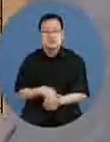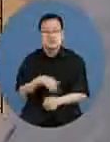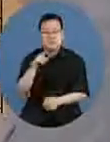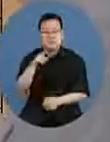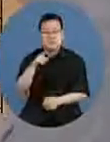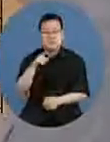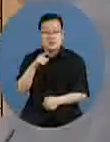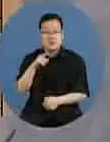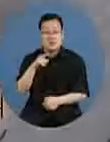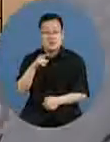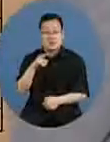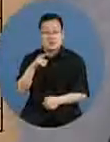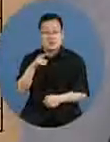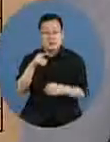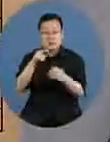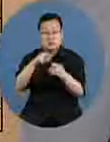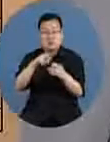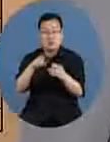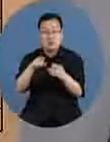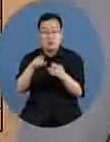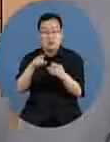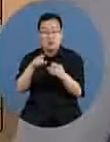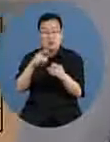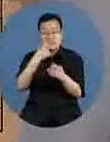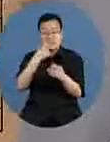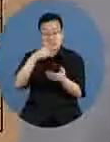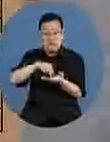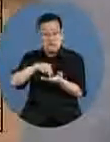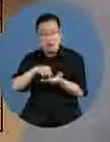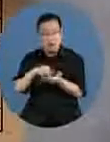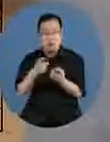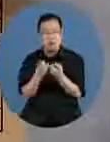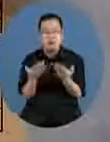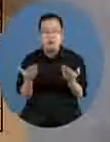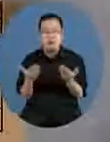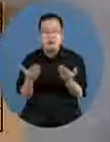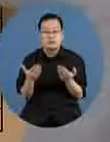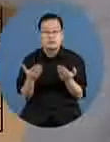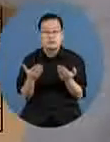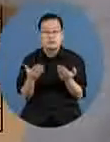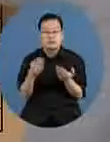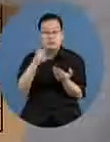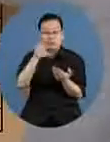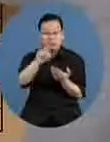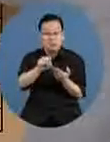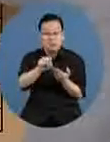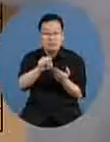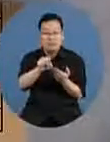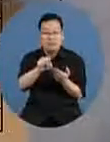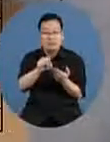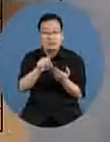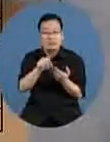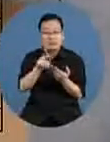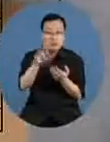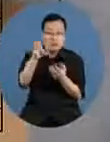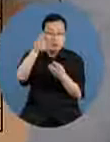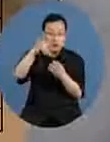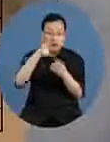때 이걸 잇는 수가 단수가 되고 따면 단수, 따면 끊어져 버리고 여기를